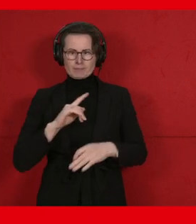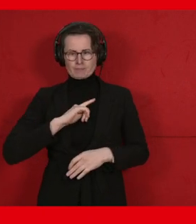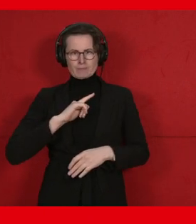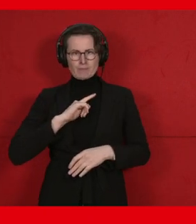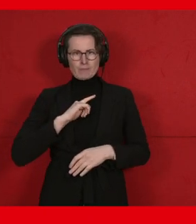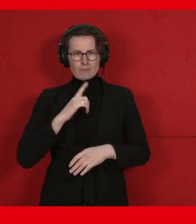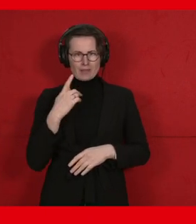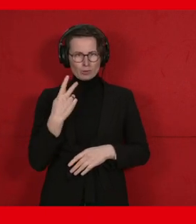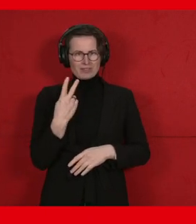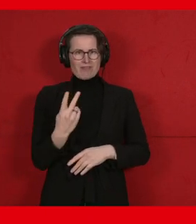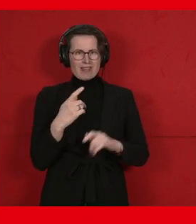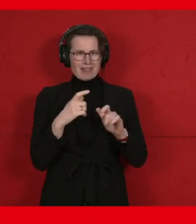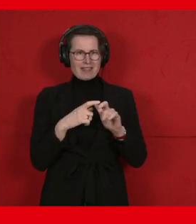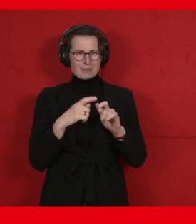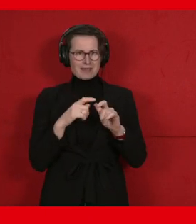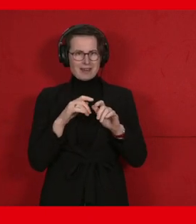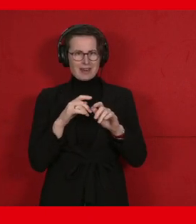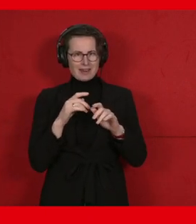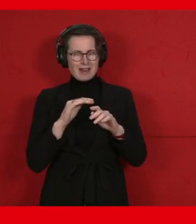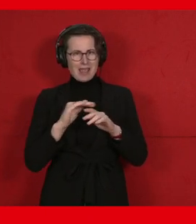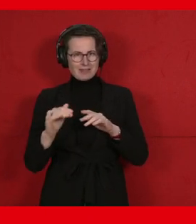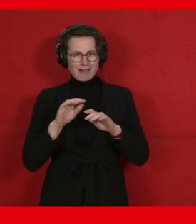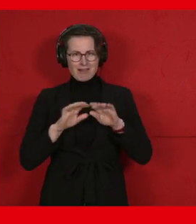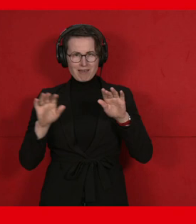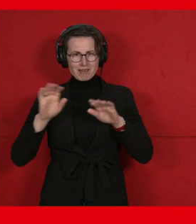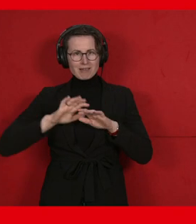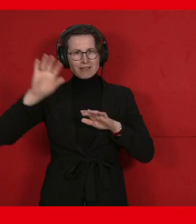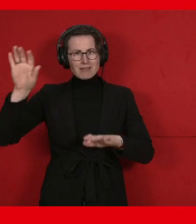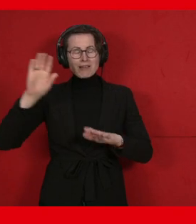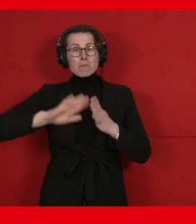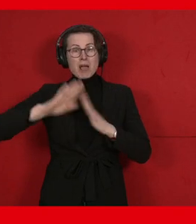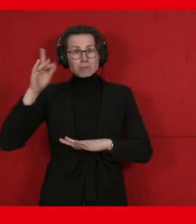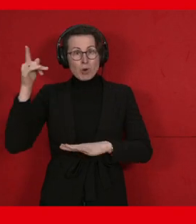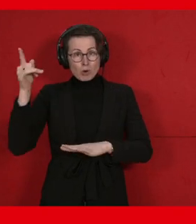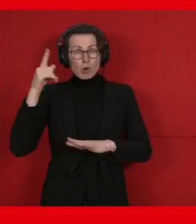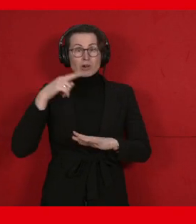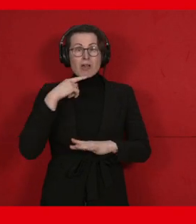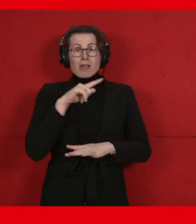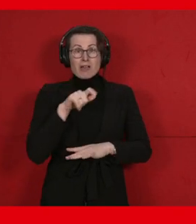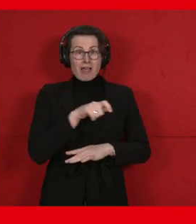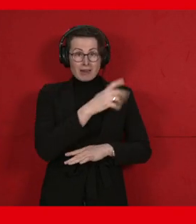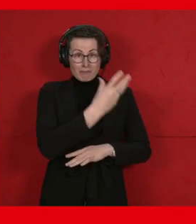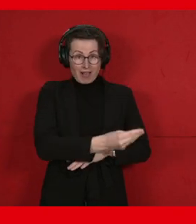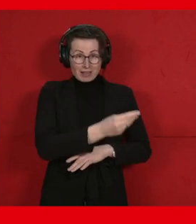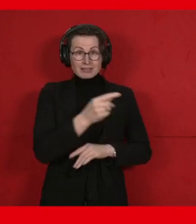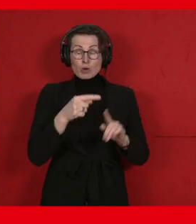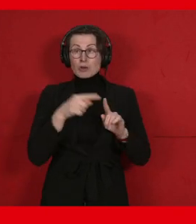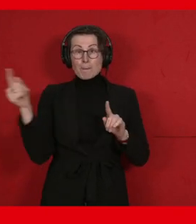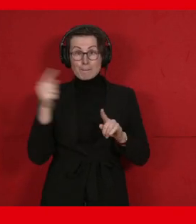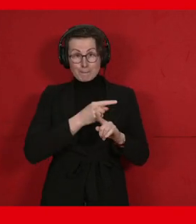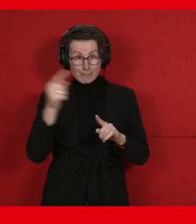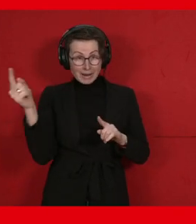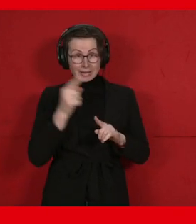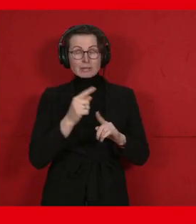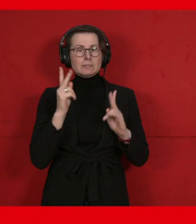2 großen SPD-Ländern oder wichtigen SPD-Ländern tätig, in Brandenburg und in Rheinland-Pfalz. Und da ist bei beiden auf beiden